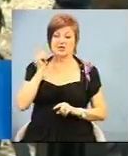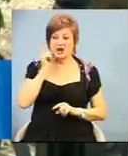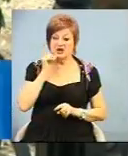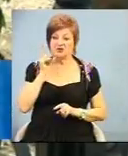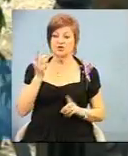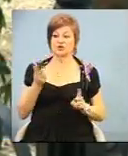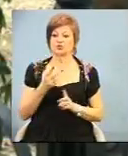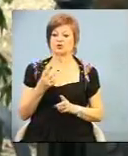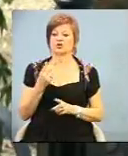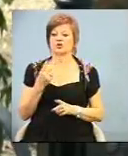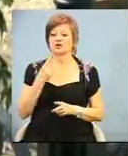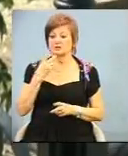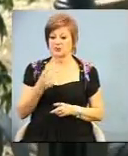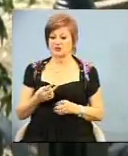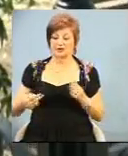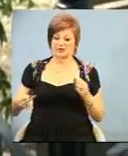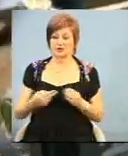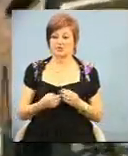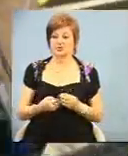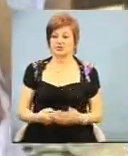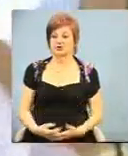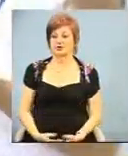достатньо зробити два рухи.